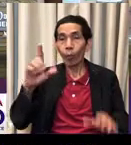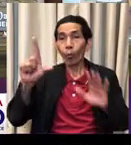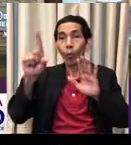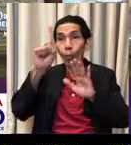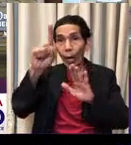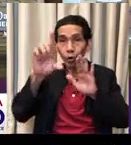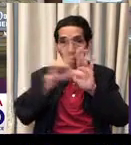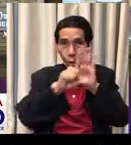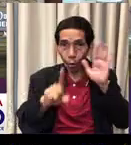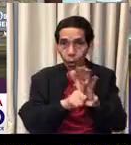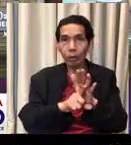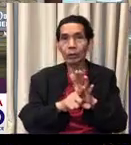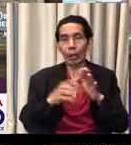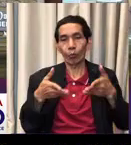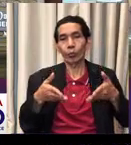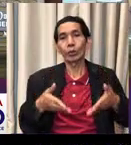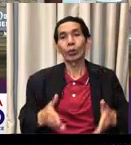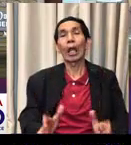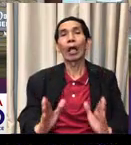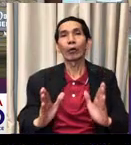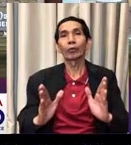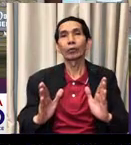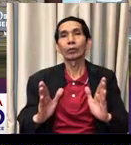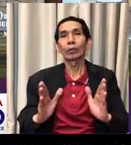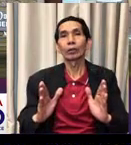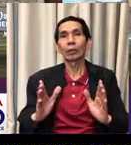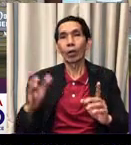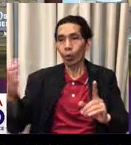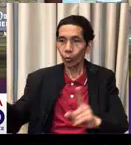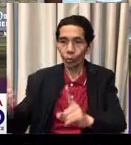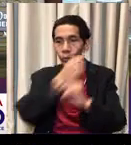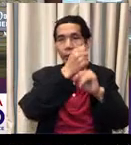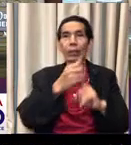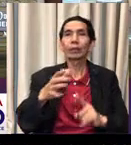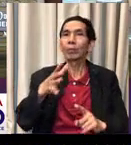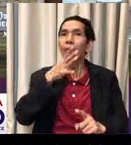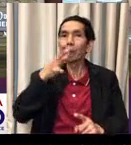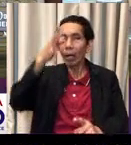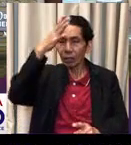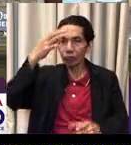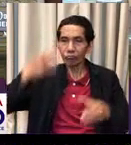doon. Ini-implement natin. Iyohoyo natin yung magulang.